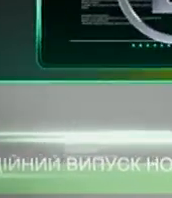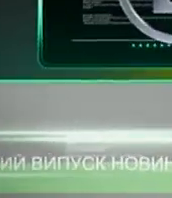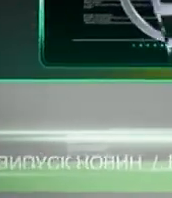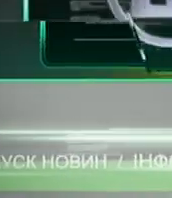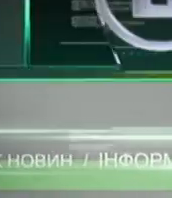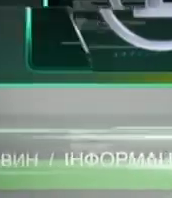Субтитрувальниця Оля Шор